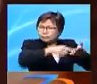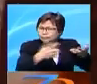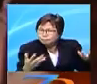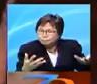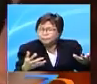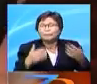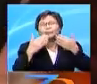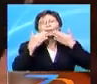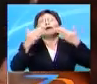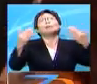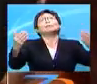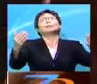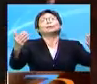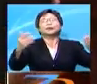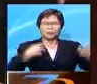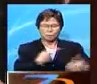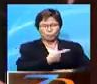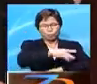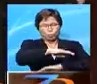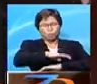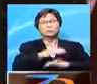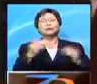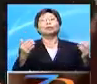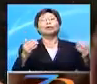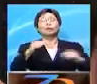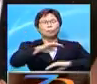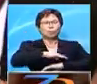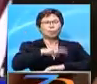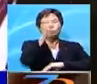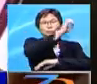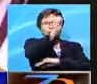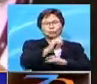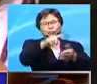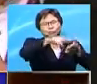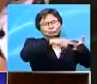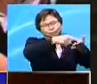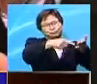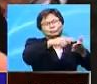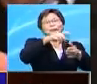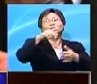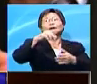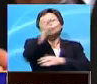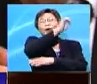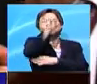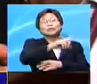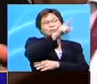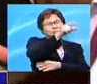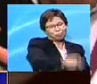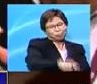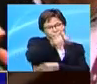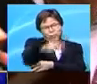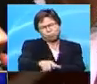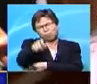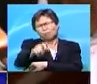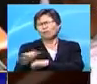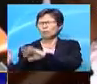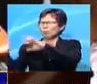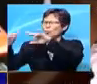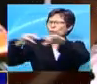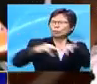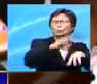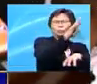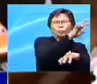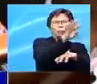kita berpuas hati dengan peratusan pengundi iaitu lebih kurang kehadiran